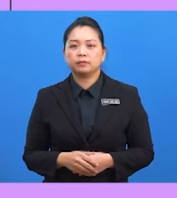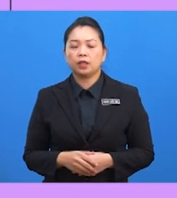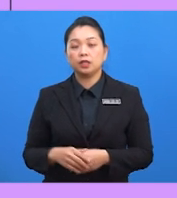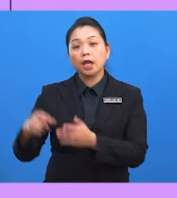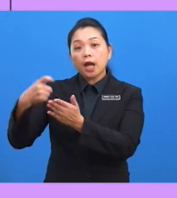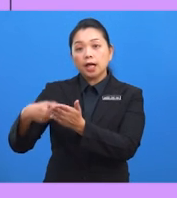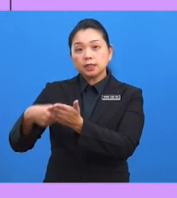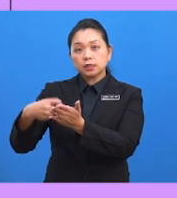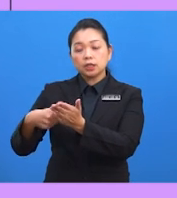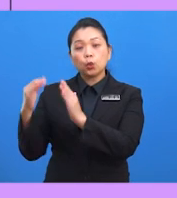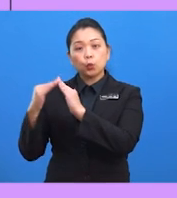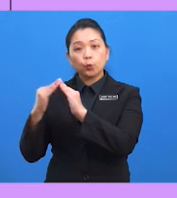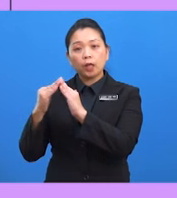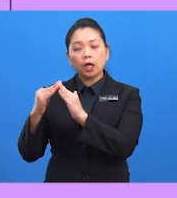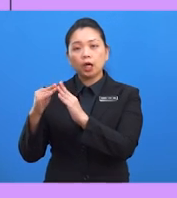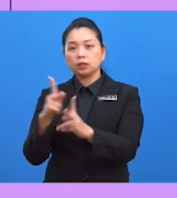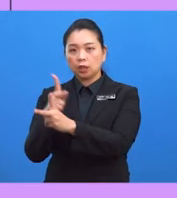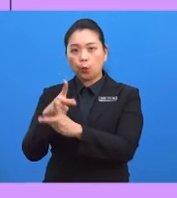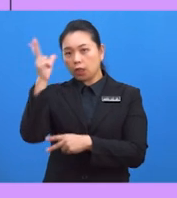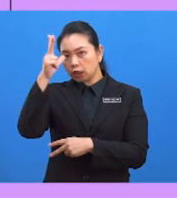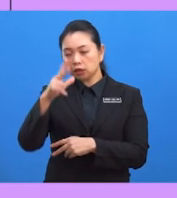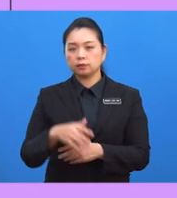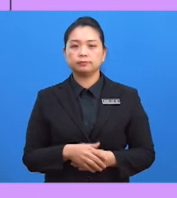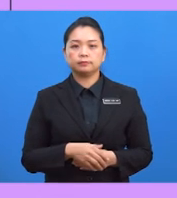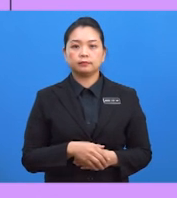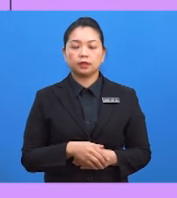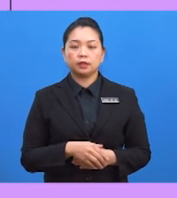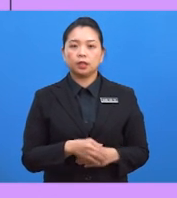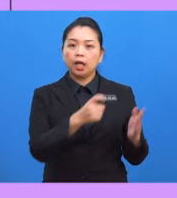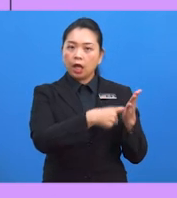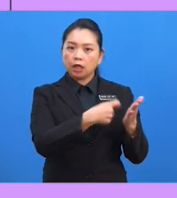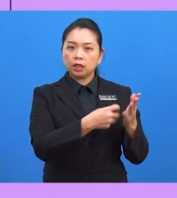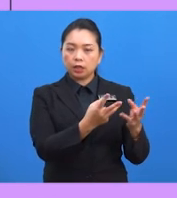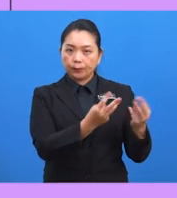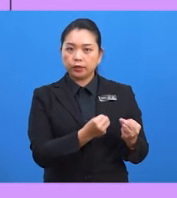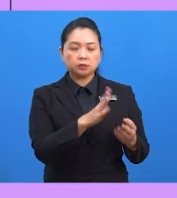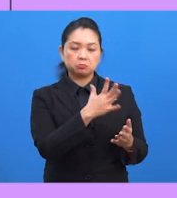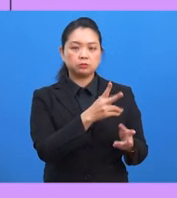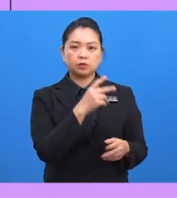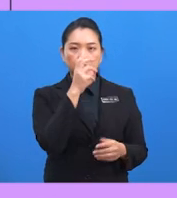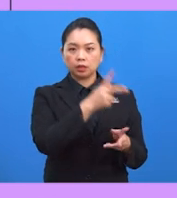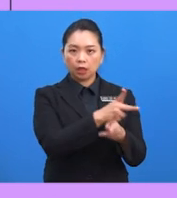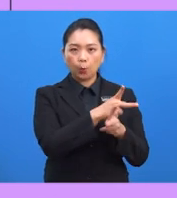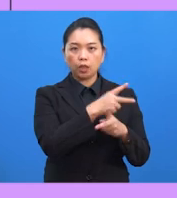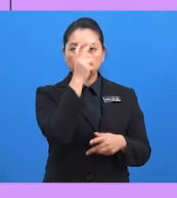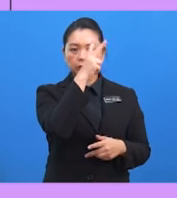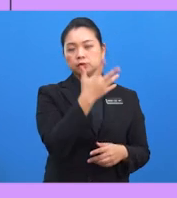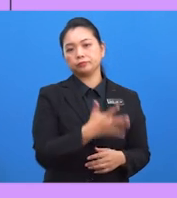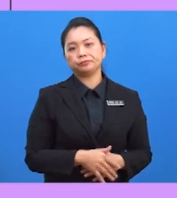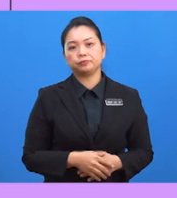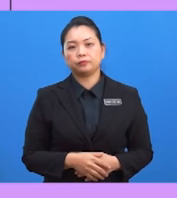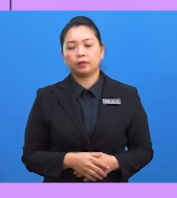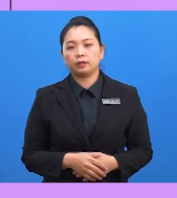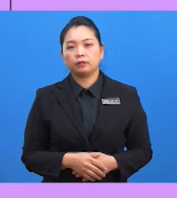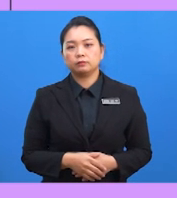keperluan dikawal oleh kerajaan, manakala harga barang kehendak tidak dikawal oleh kerajaan.